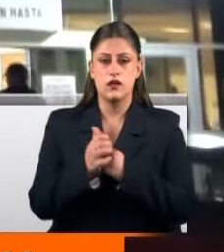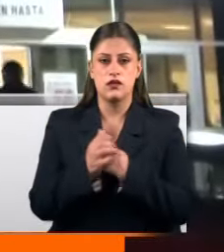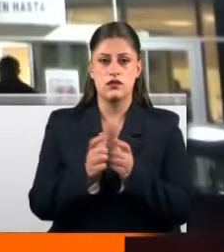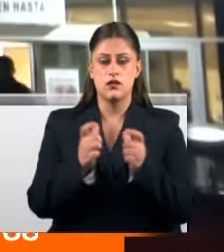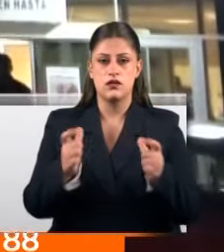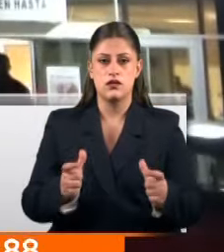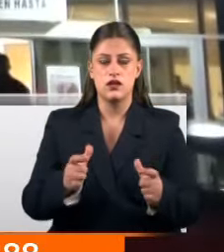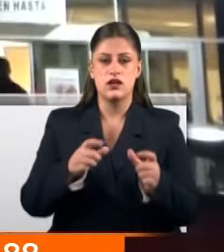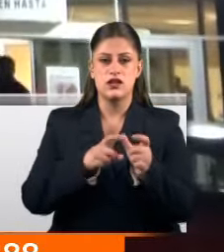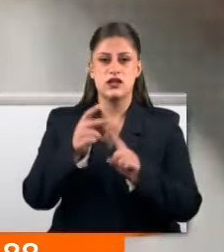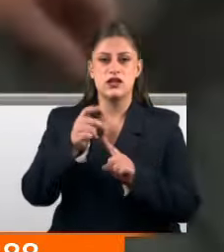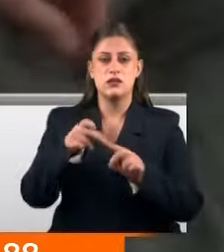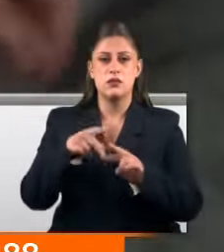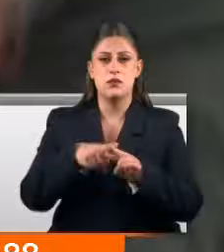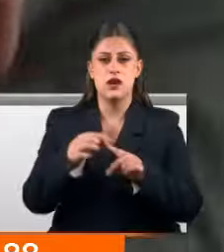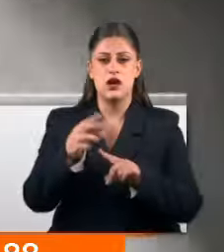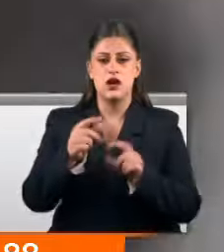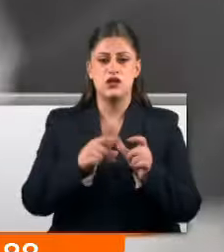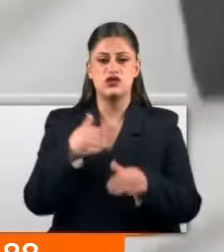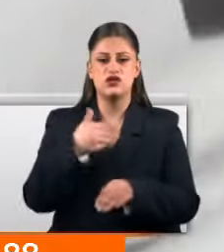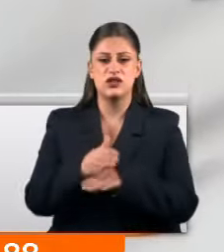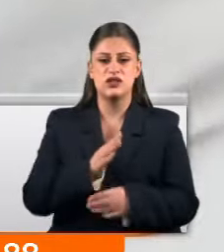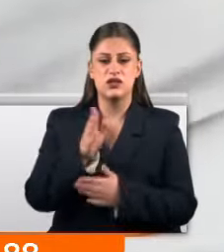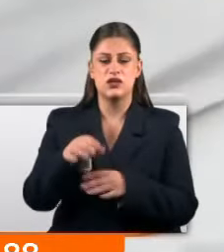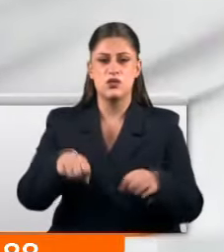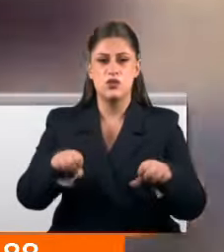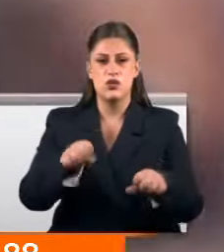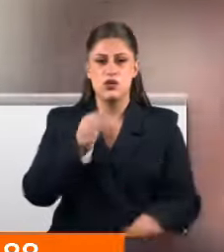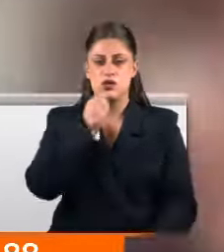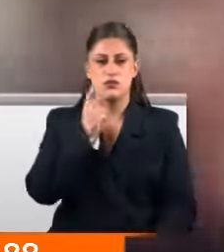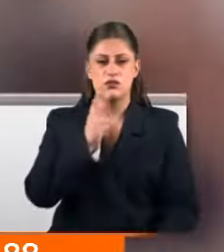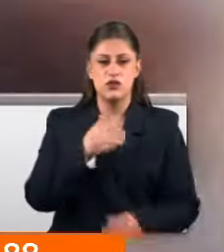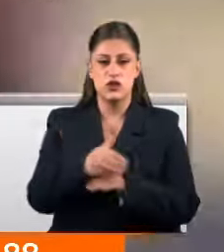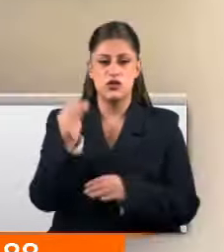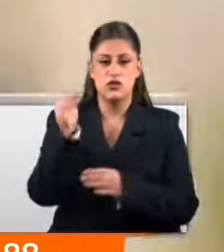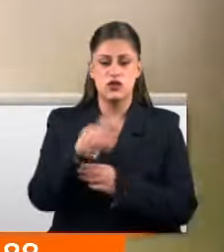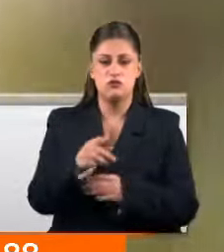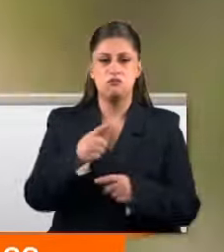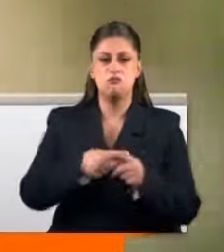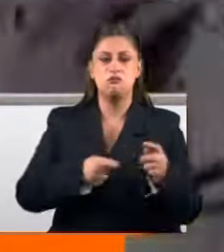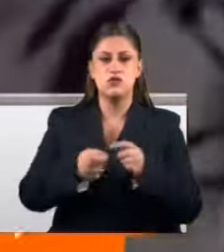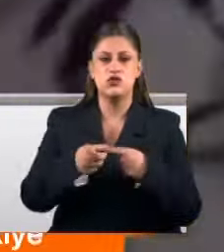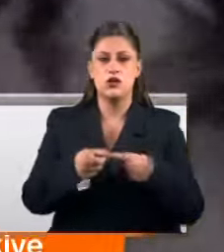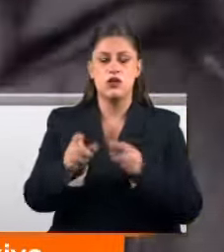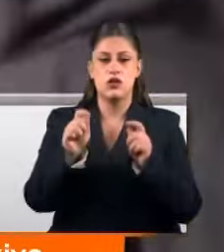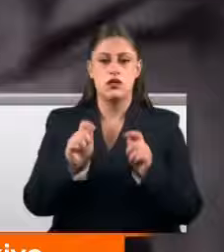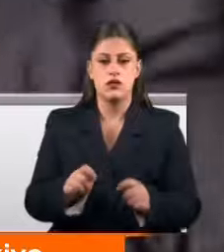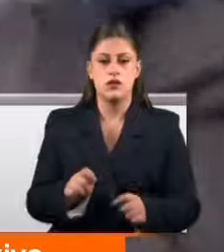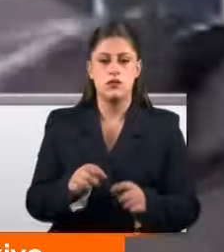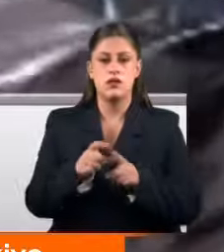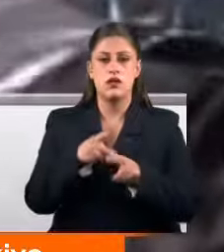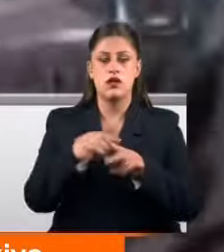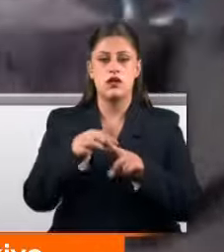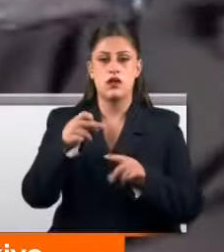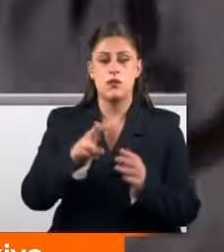siparişi geç götüren motorlu kuryeyi darp etti bıçak çekip kovaladı bıçakla kovaladılar hepsine darp raporu